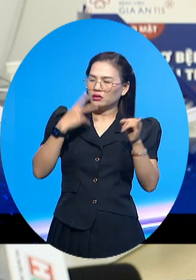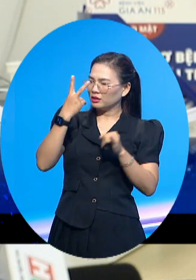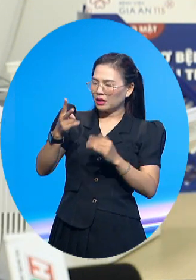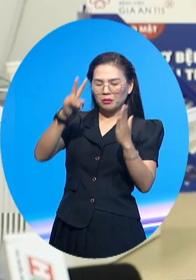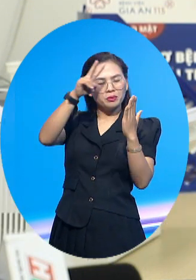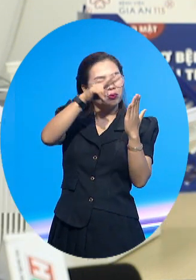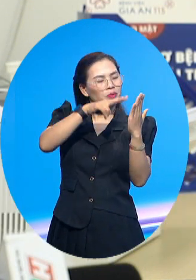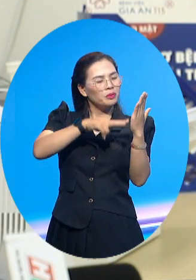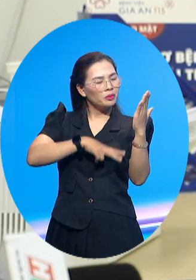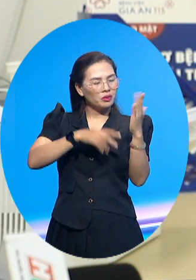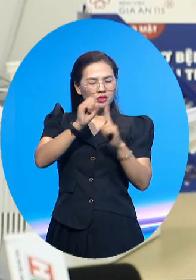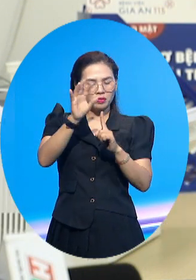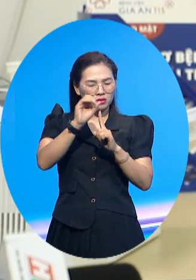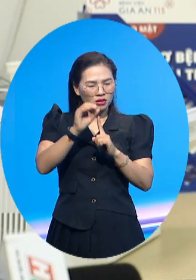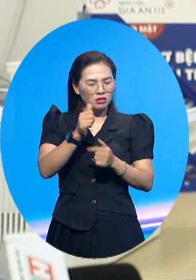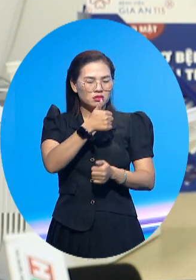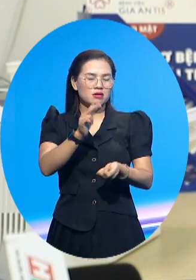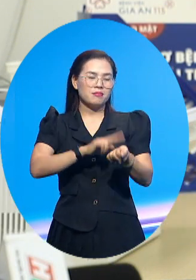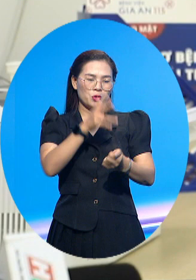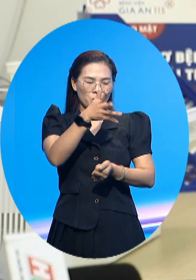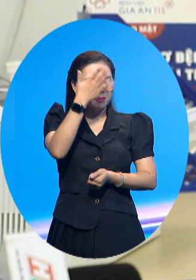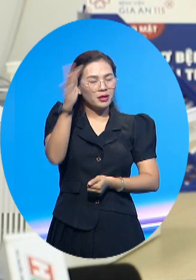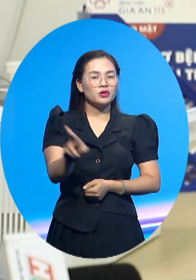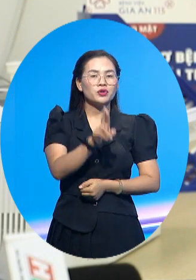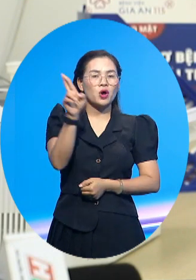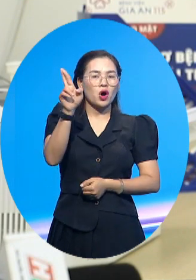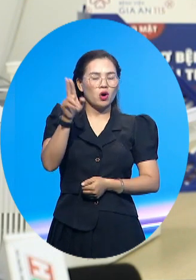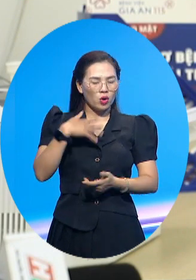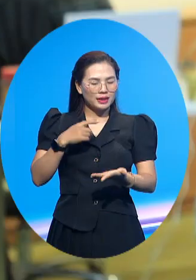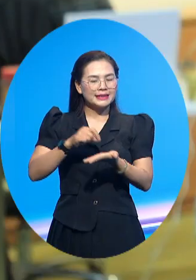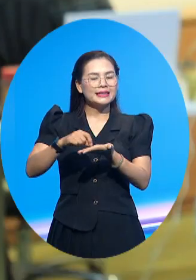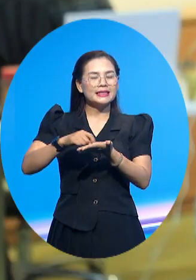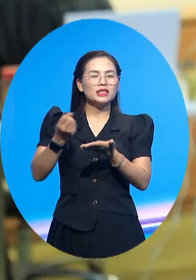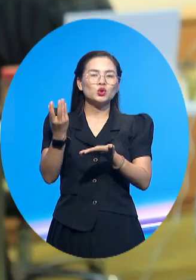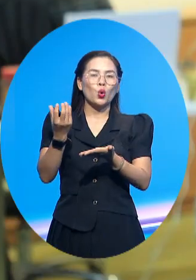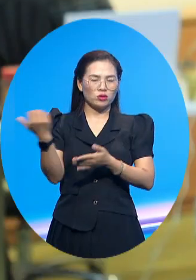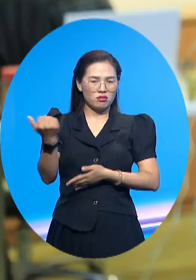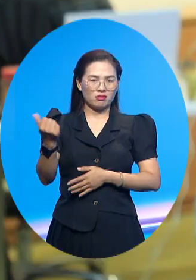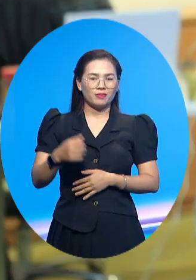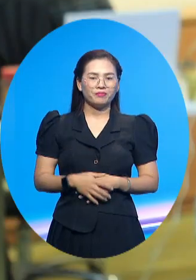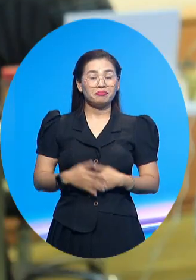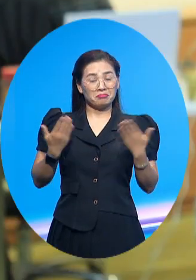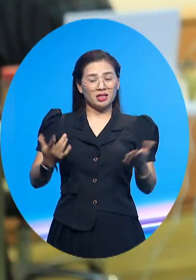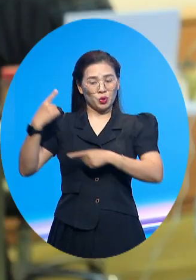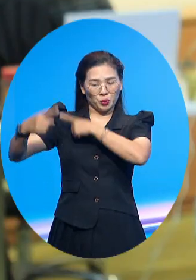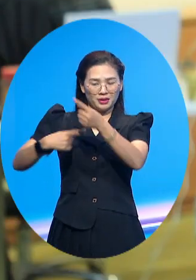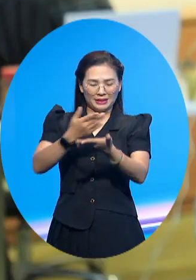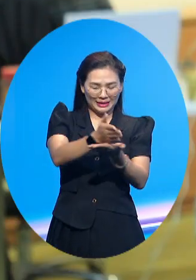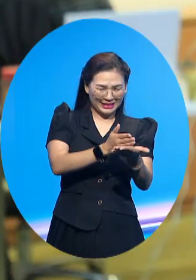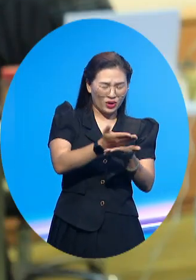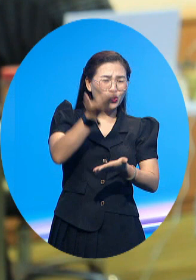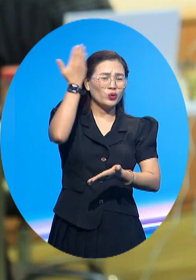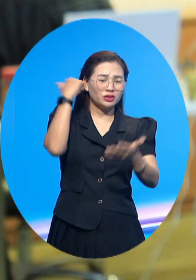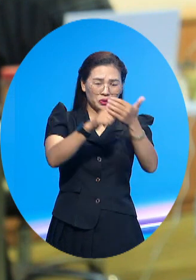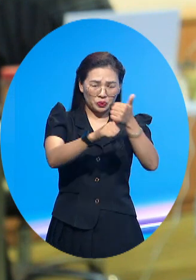toàn bộ cái hệ thống thông tin của bệnh nhân. Với vấn đề thứ hai là bác sĩ có thể ký số. Hiện nay ở quy trình giấy như thế nào thì